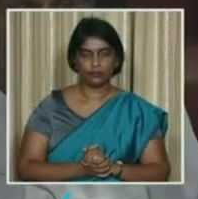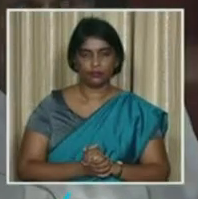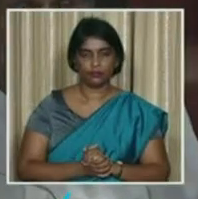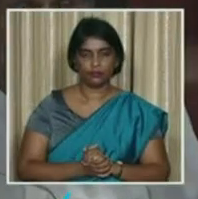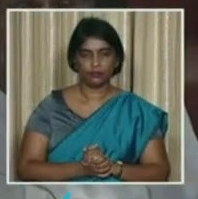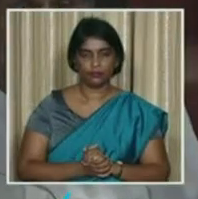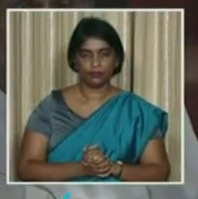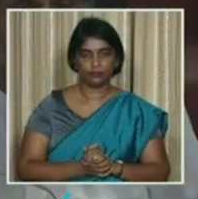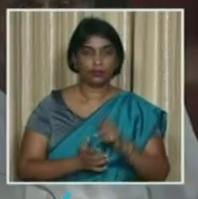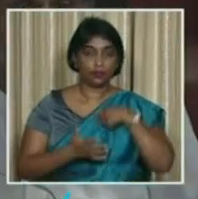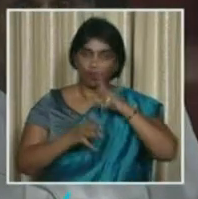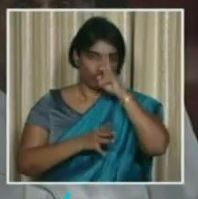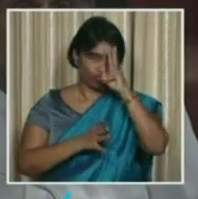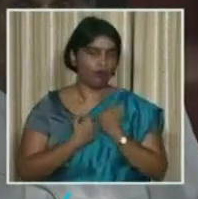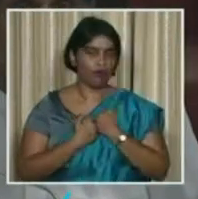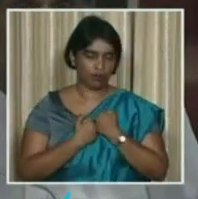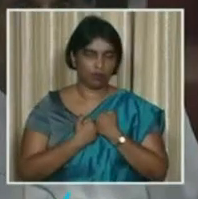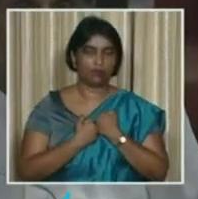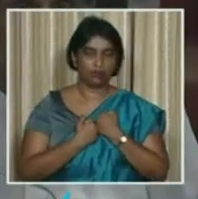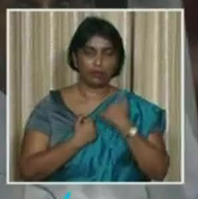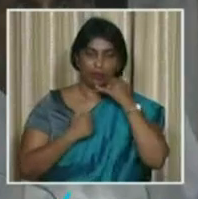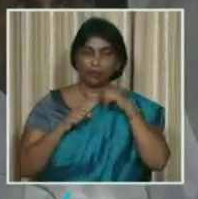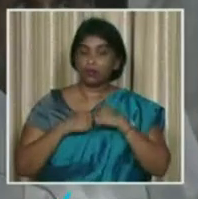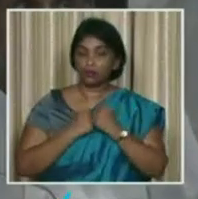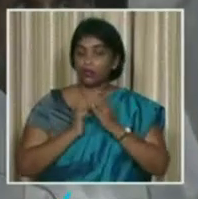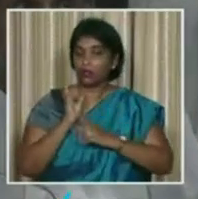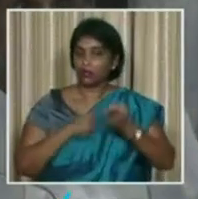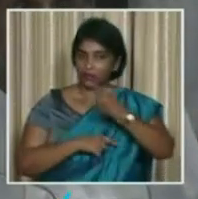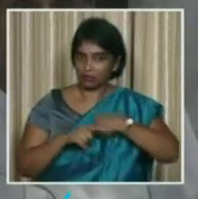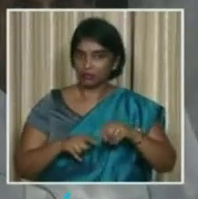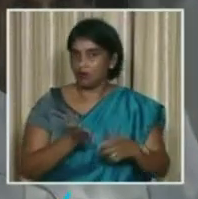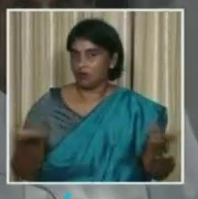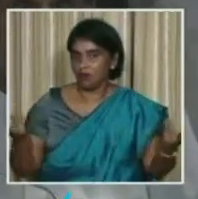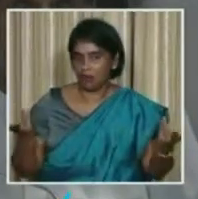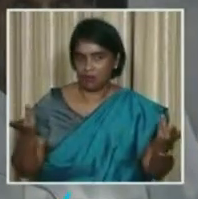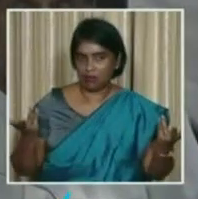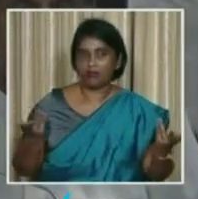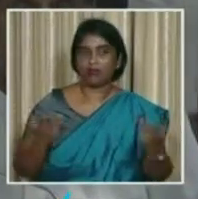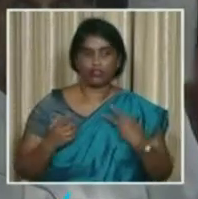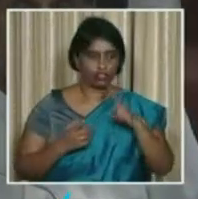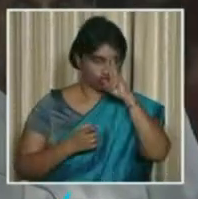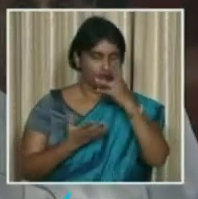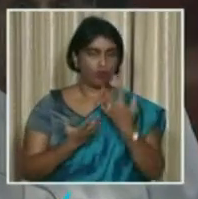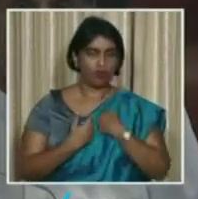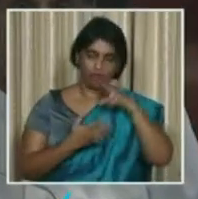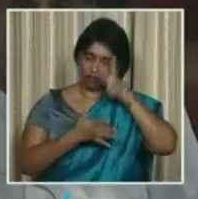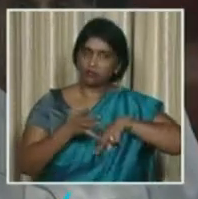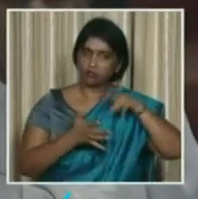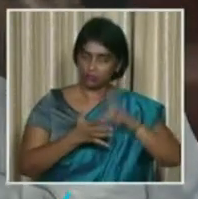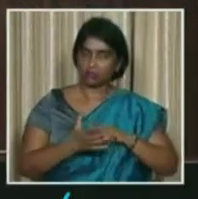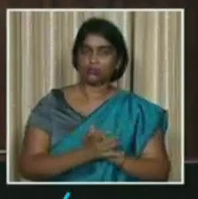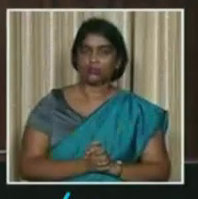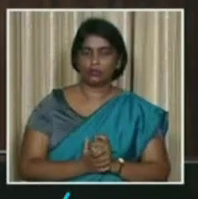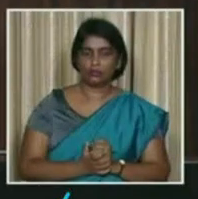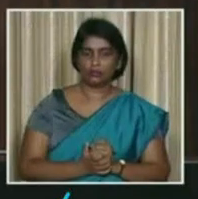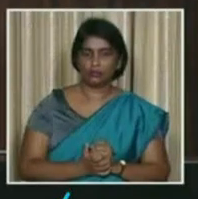මේ අධ්‍යයනය කරන්න සති දෙකක් ඕන මොකද අපේ සමගි ජන බලවේගයේ මන්ත්‍රීවරු කිසි කෙනෙක් මේක අත්සන් කළා නැහැ මේ නිසා අපිට සති දෙකක් ඕන මේක අධ්‍යයනය කරන්න ගරු කතා නැහැ